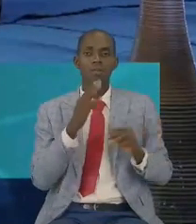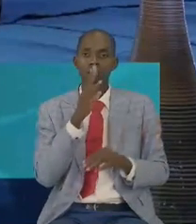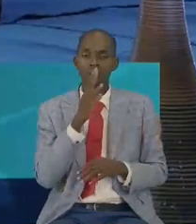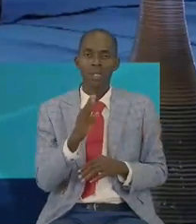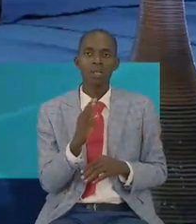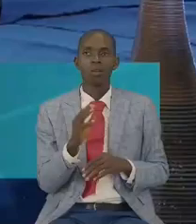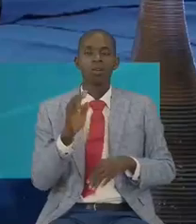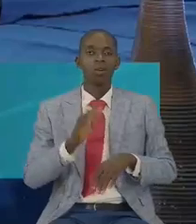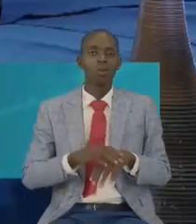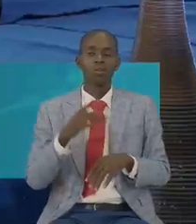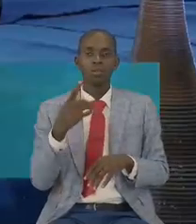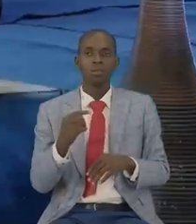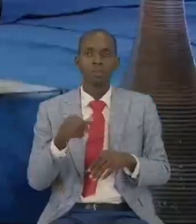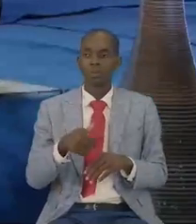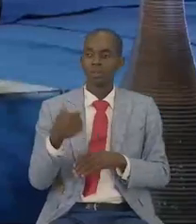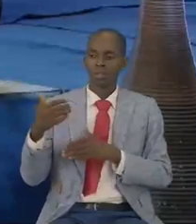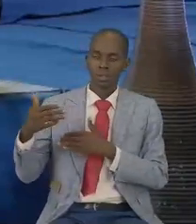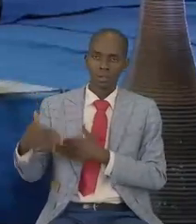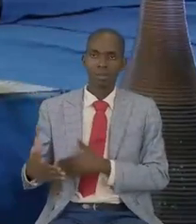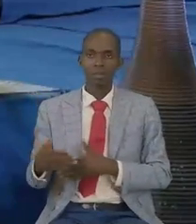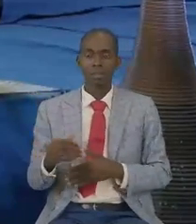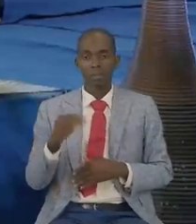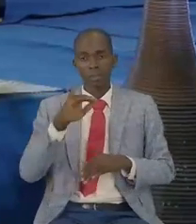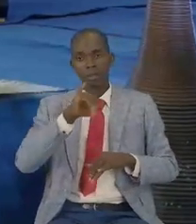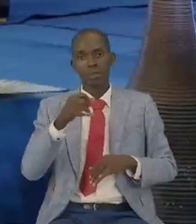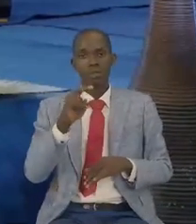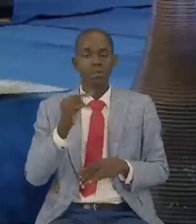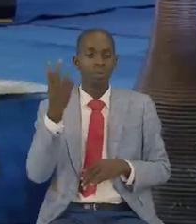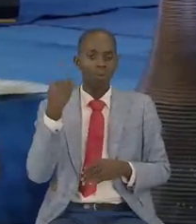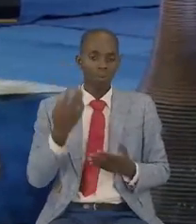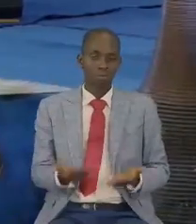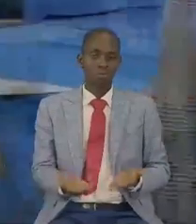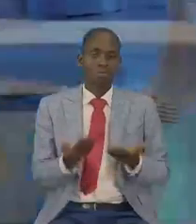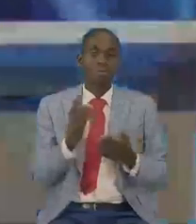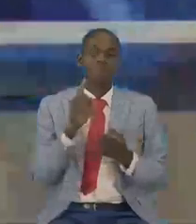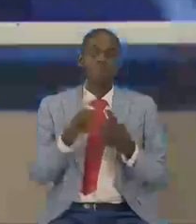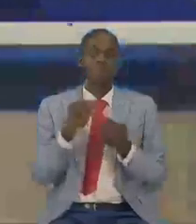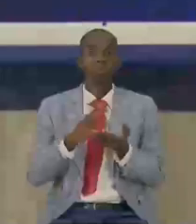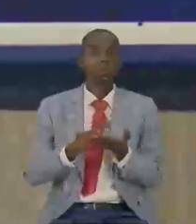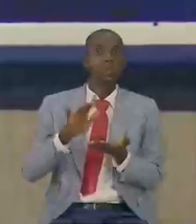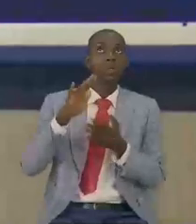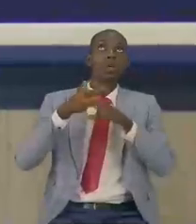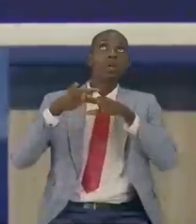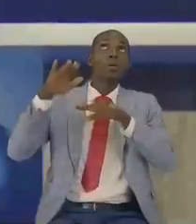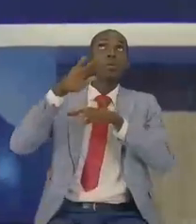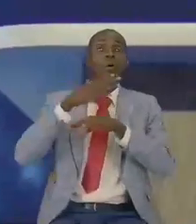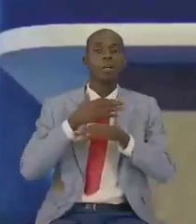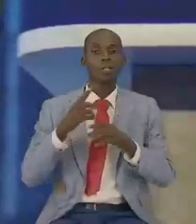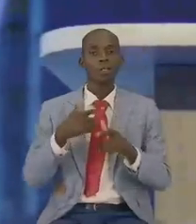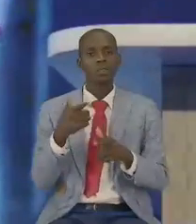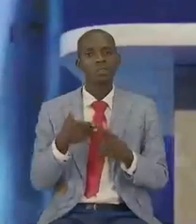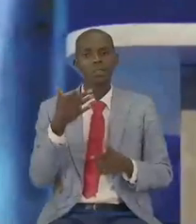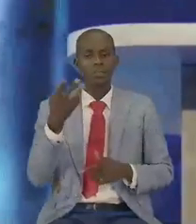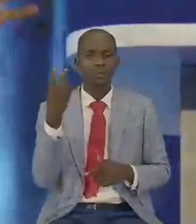était de l'autre côté. Il a été élevé à la gloire en haut. Et maintenant, il y avait